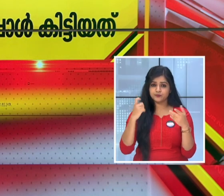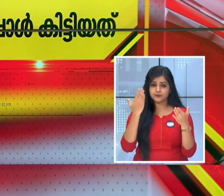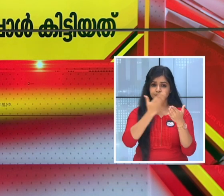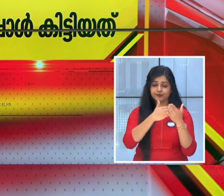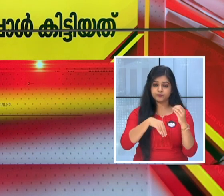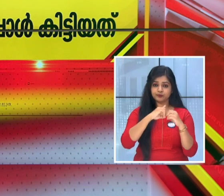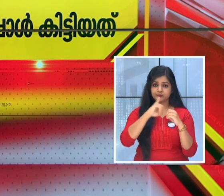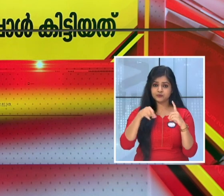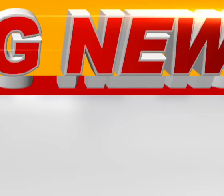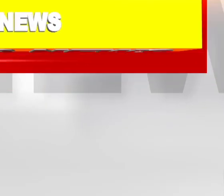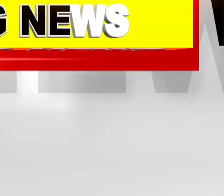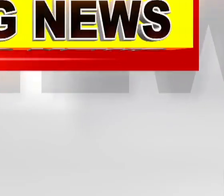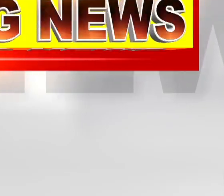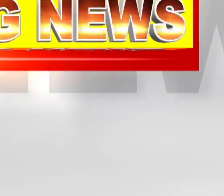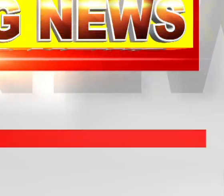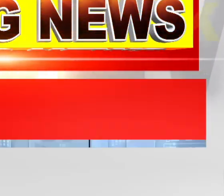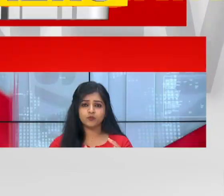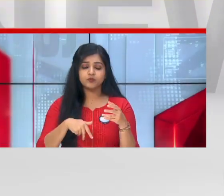ബി.ജെ.പി. രംഗത്തെത്തിയിരിക്കുന്നത്?